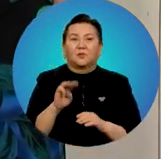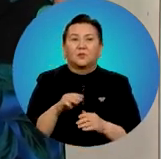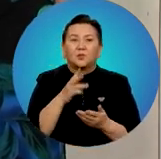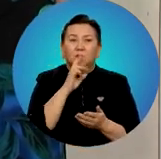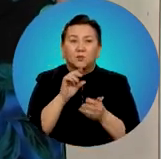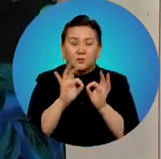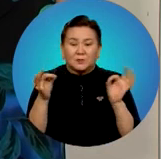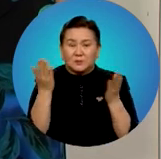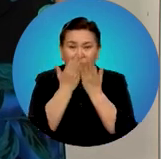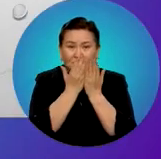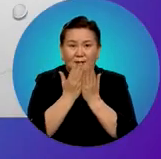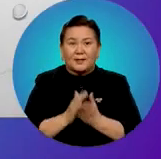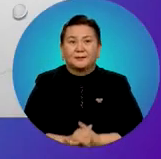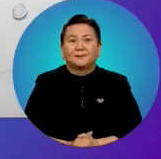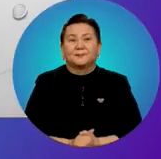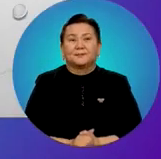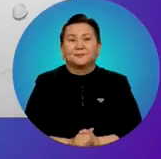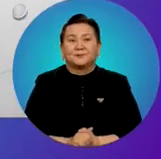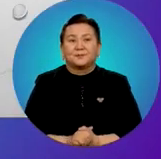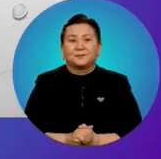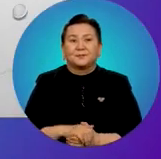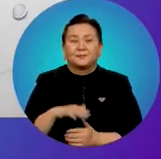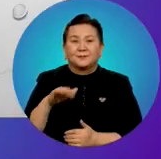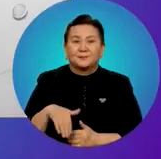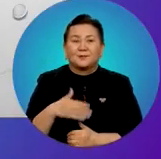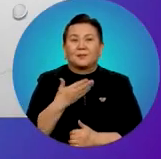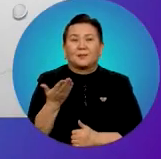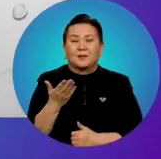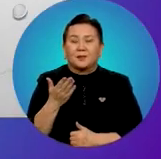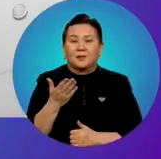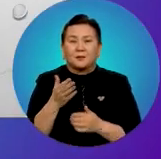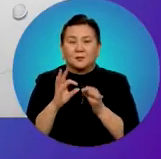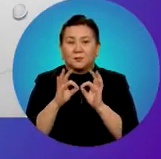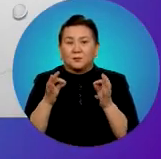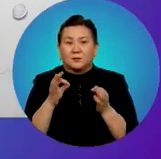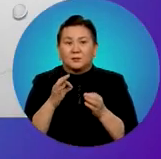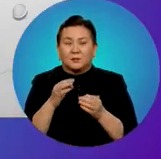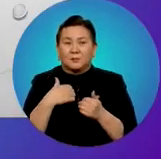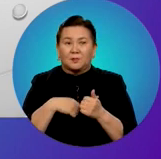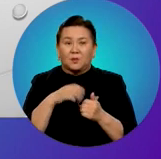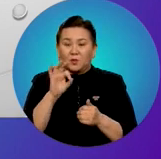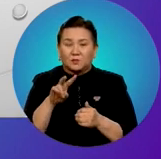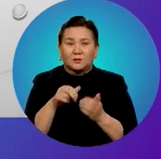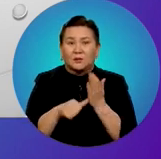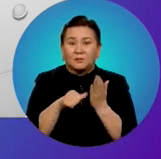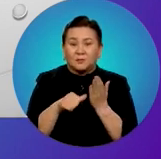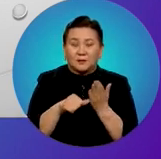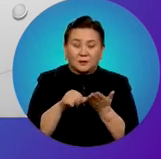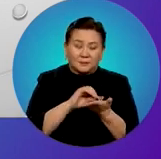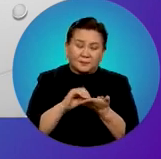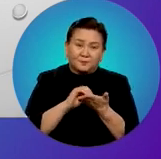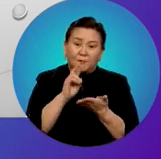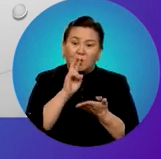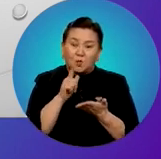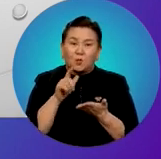Энийг бүгдээрээ уншаарай хүүхдүүдээ. За та нар мэдээж өнгө аясыг илэрхийлсэн үг хэллэгийг бол олсон баха. Тэвтэр дээр олсон үг